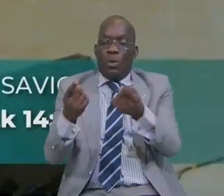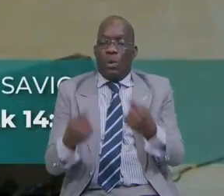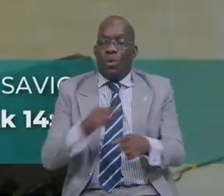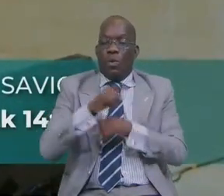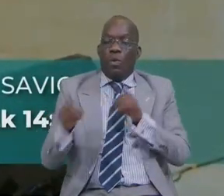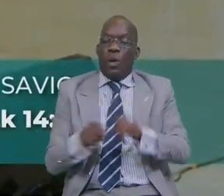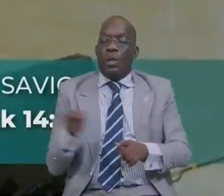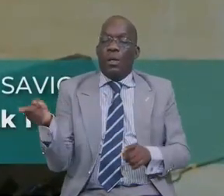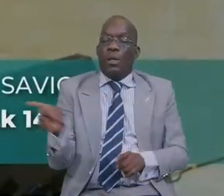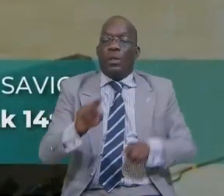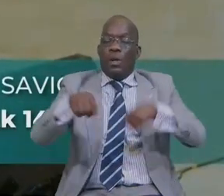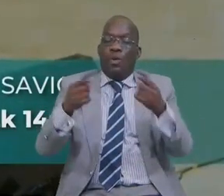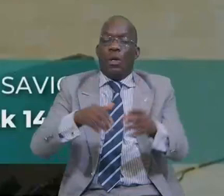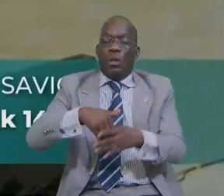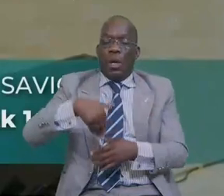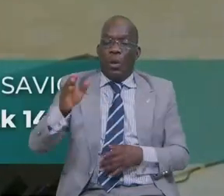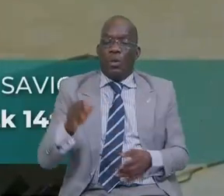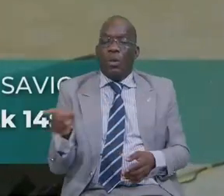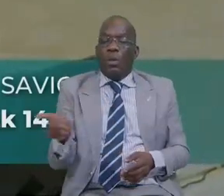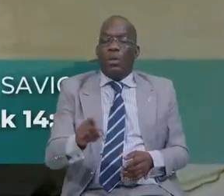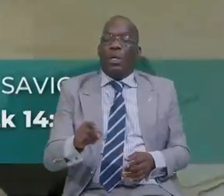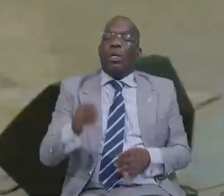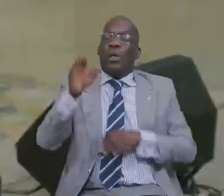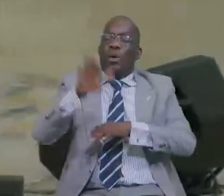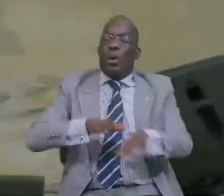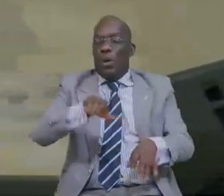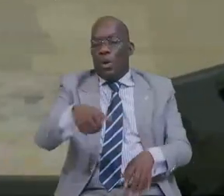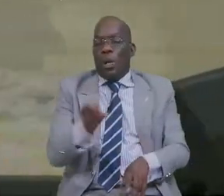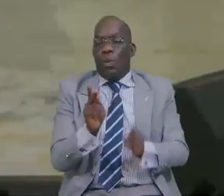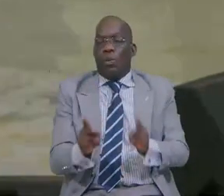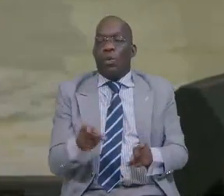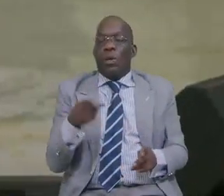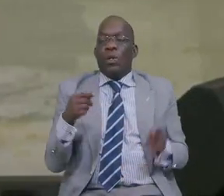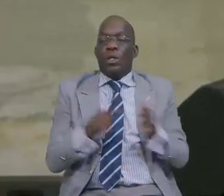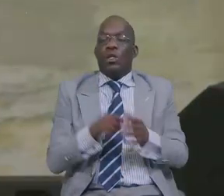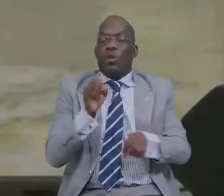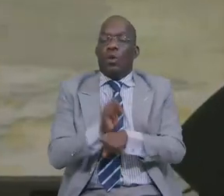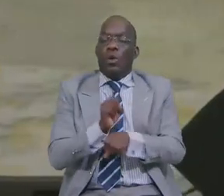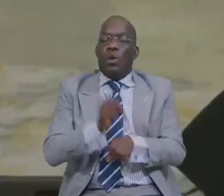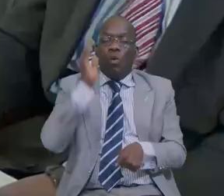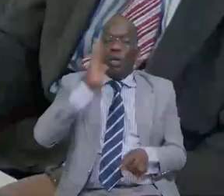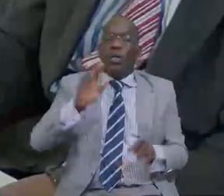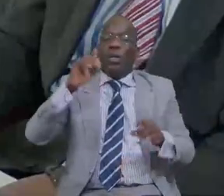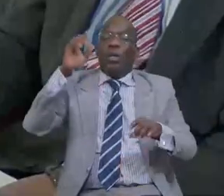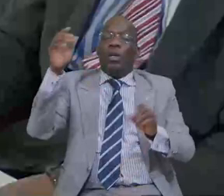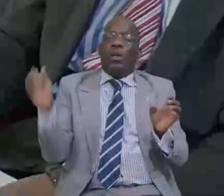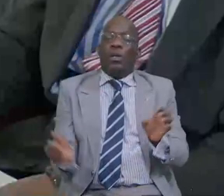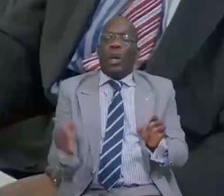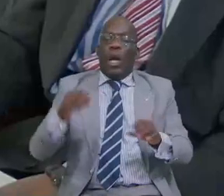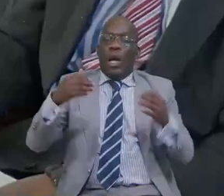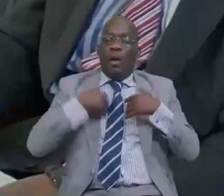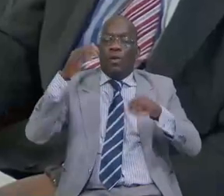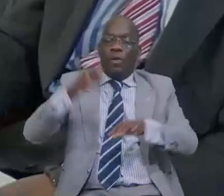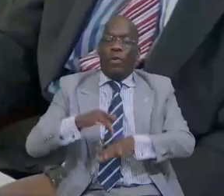Quand ils étaient sortis maintenant, je prie que la commission contraignante ait des faits dans ta vie au nom